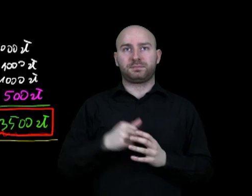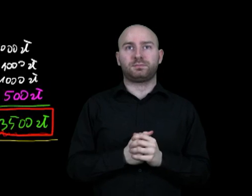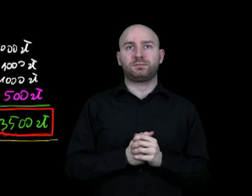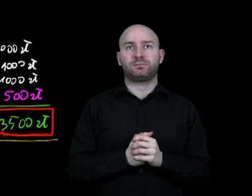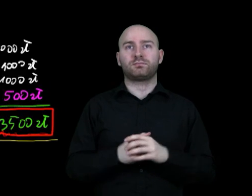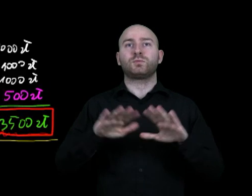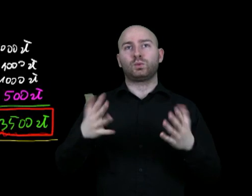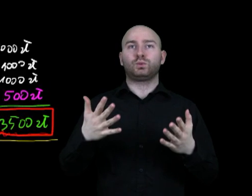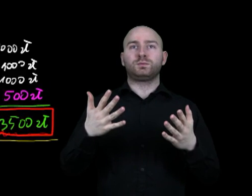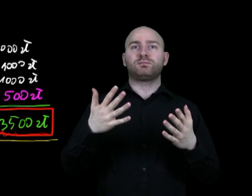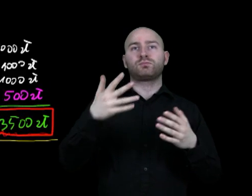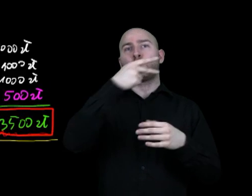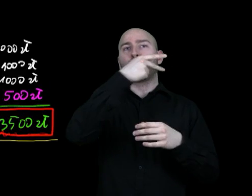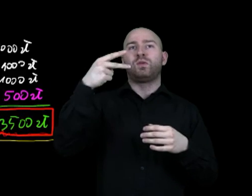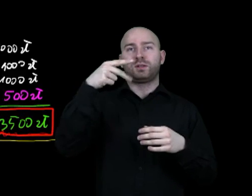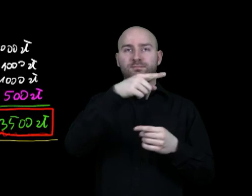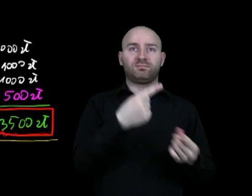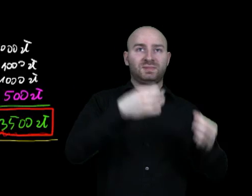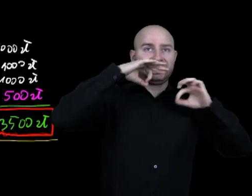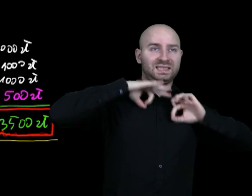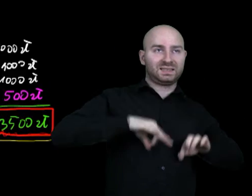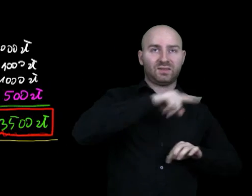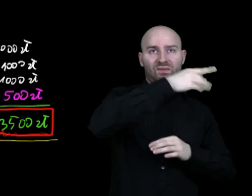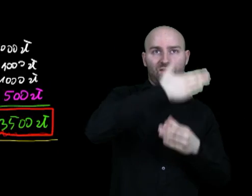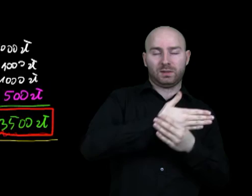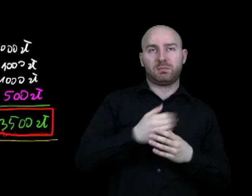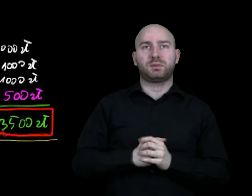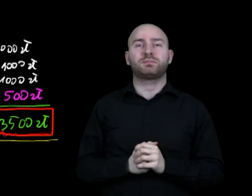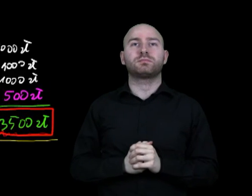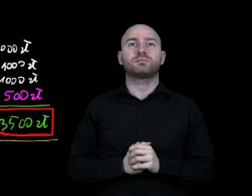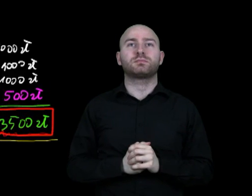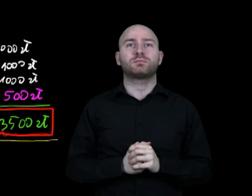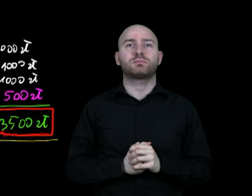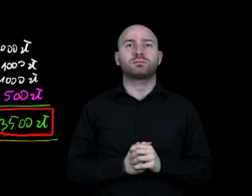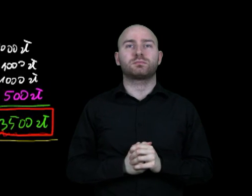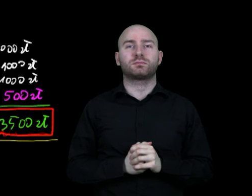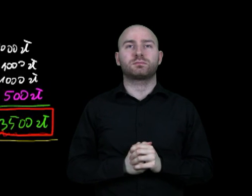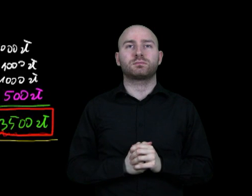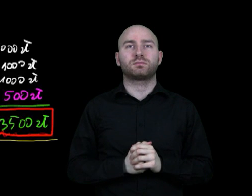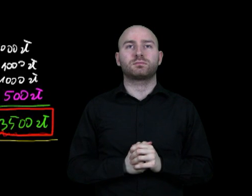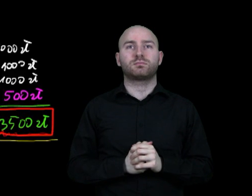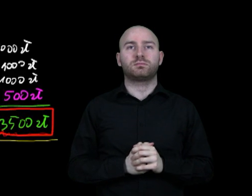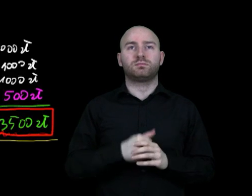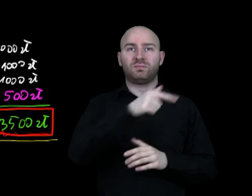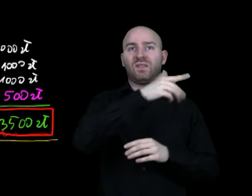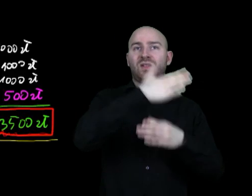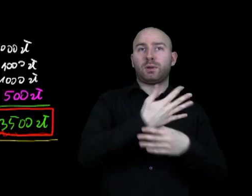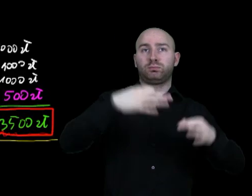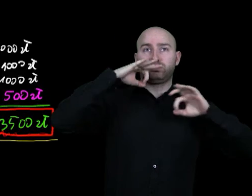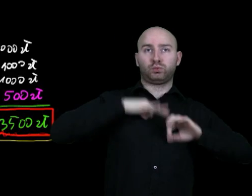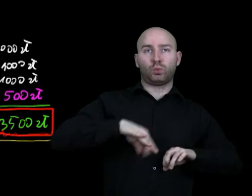domowe. Które były równe przychodowi firmy. Przychód